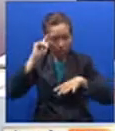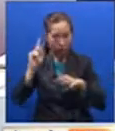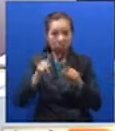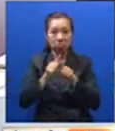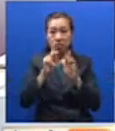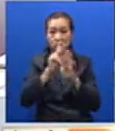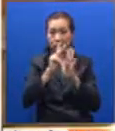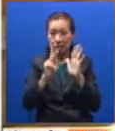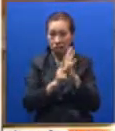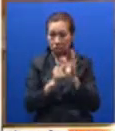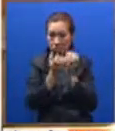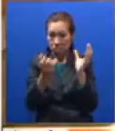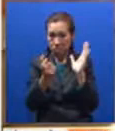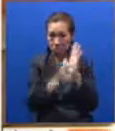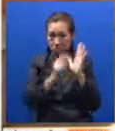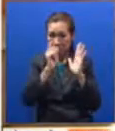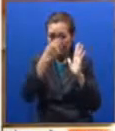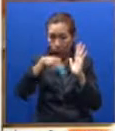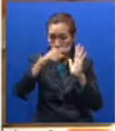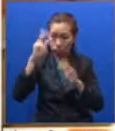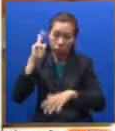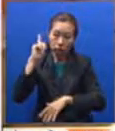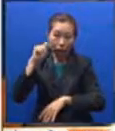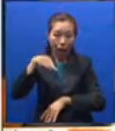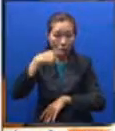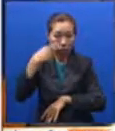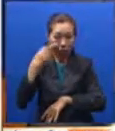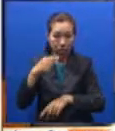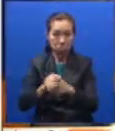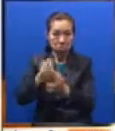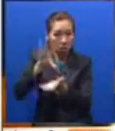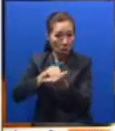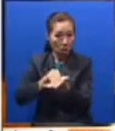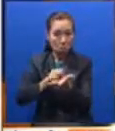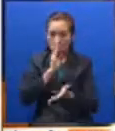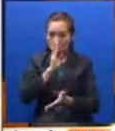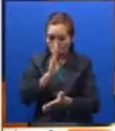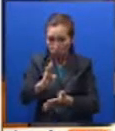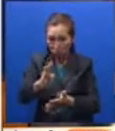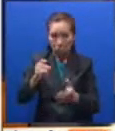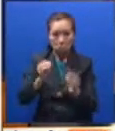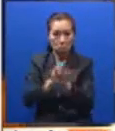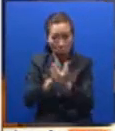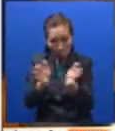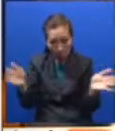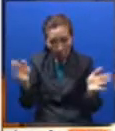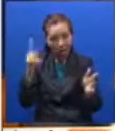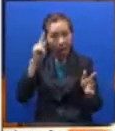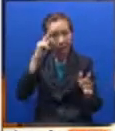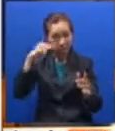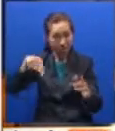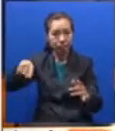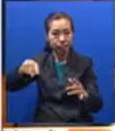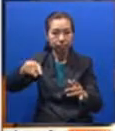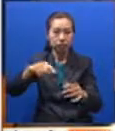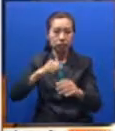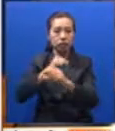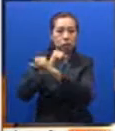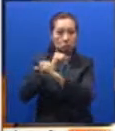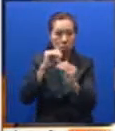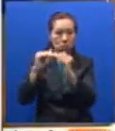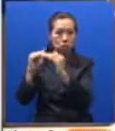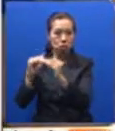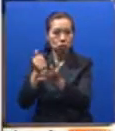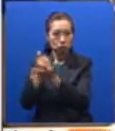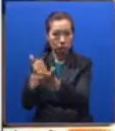สื่อมวลชนที่นำเสนอข้อมูลอย่างตรงไปตรงมารอบด้านและก็ไม่ปิดกค่ะโดยจะไม่สามารถทำการปิดกั้น